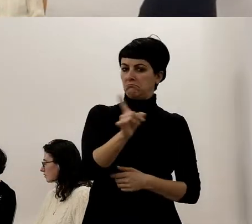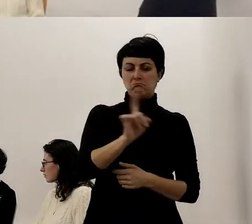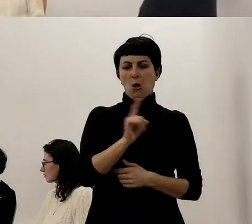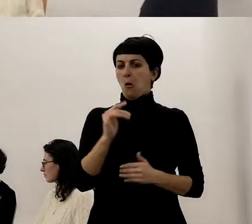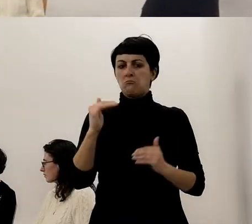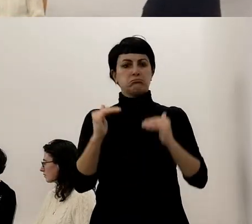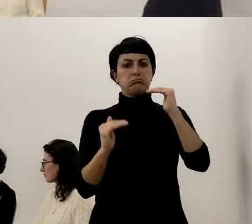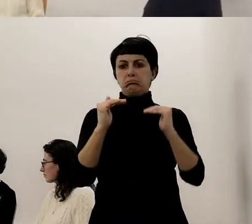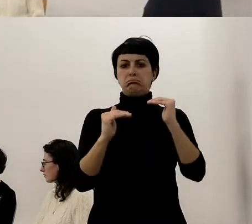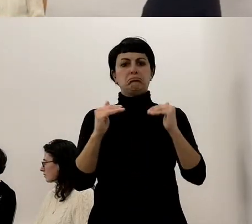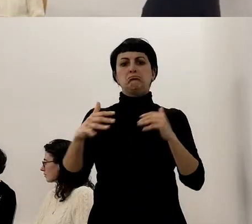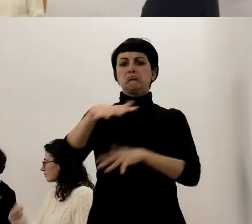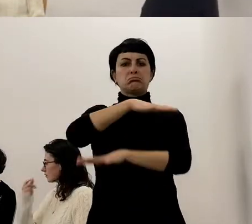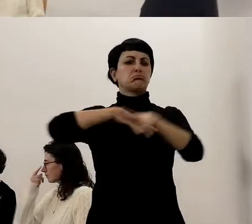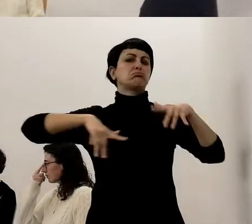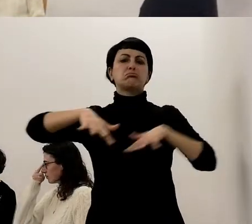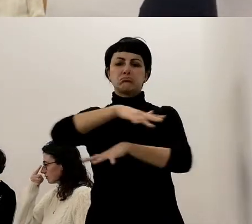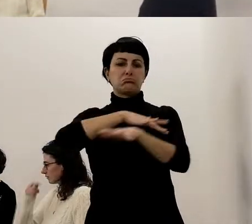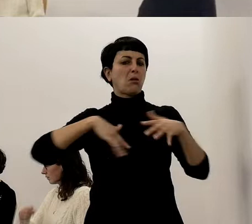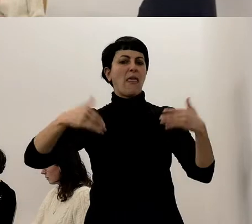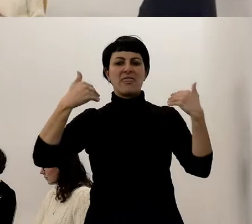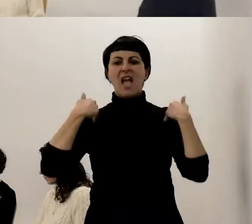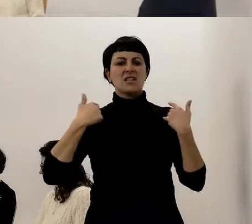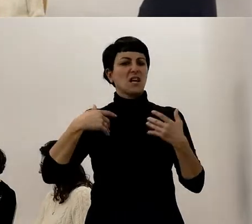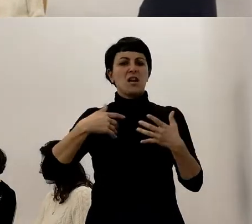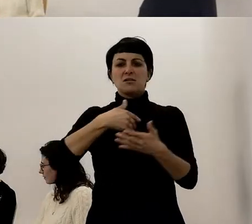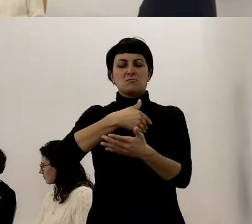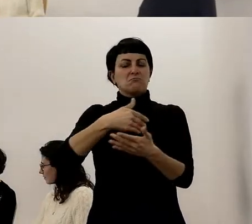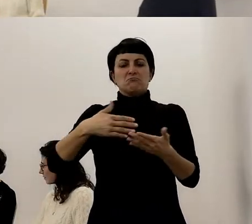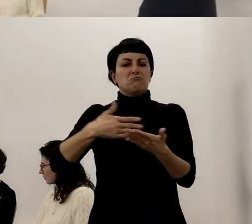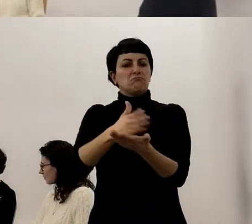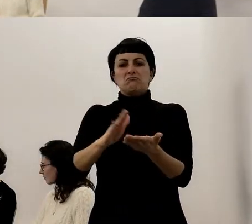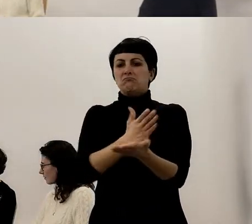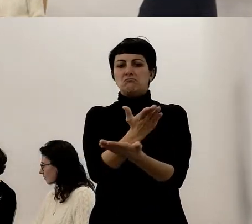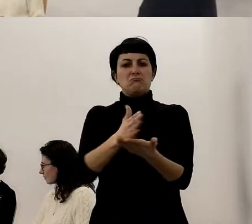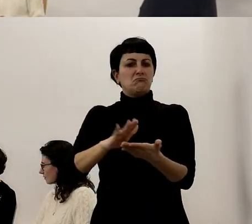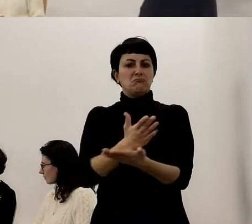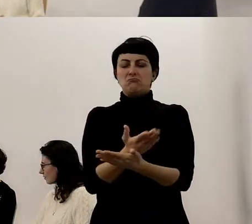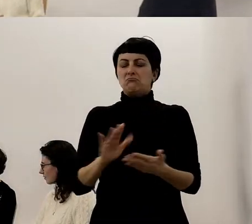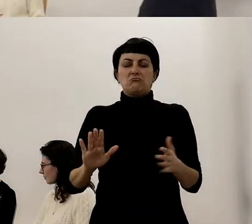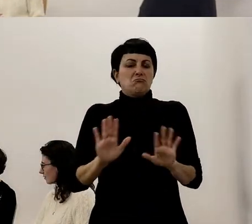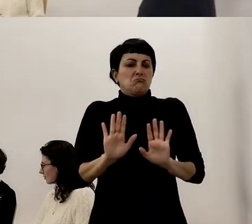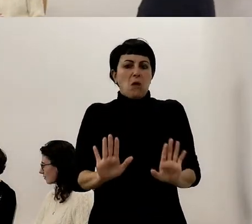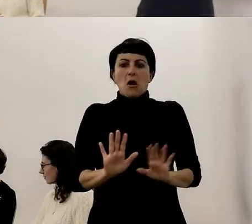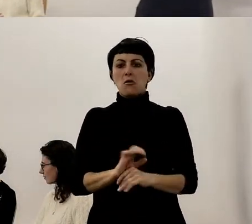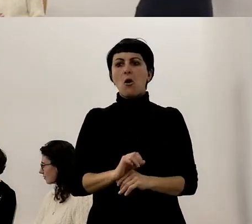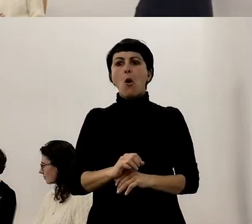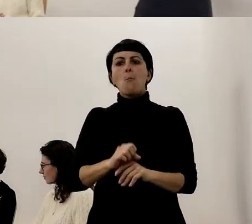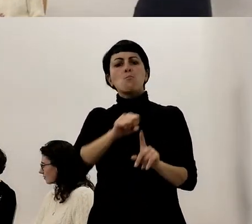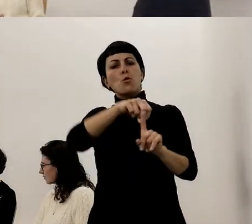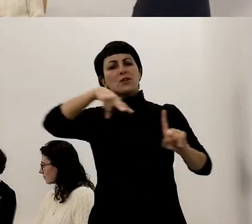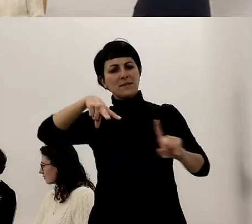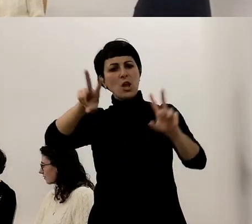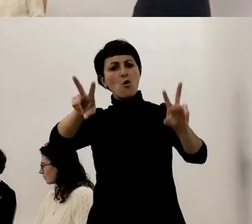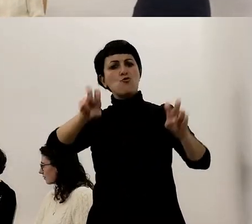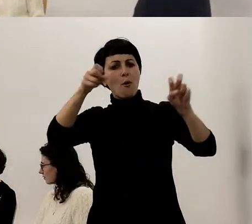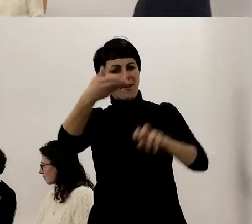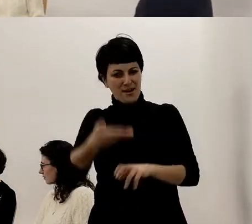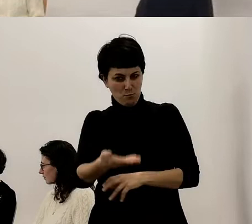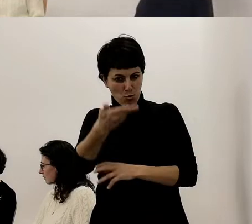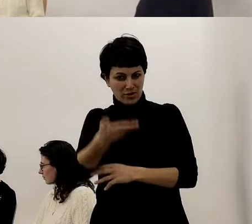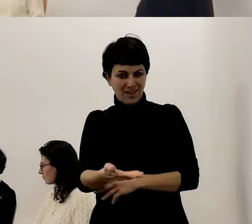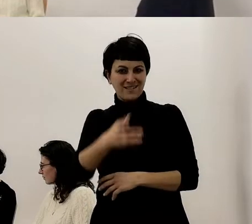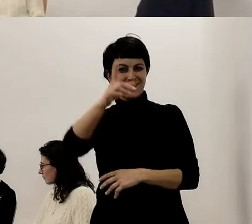més, és xulo, crec, veure, no? O noves visions o poder dir que en